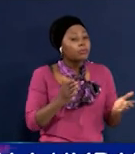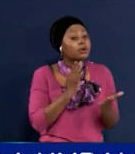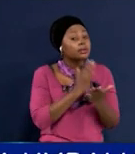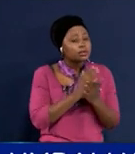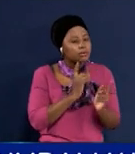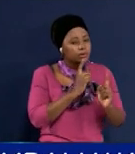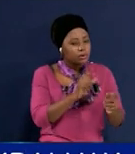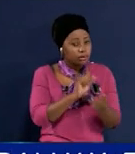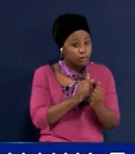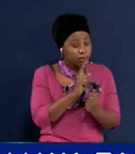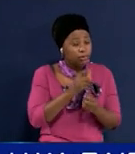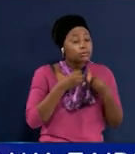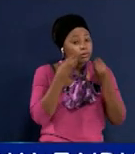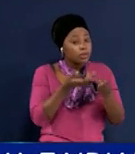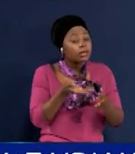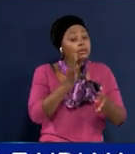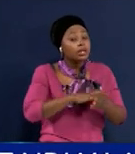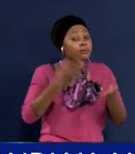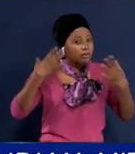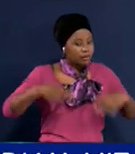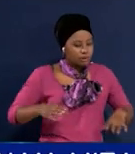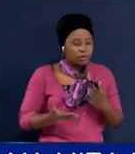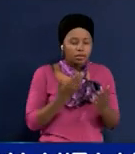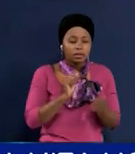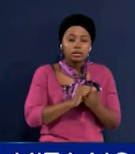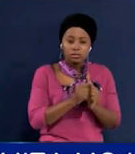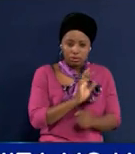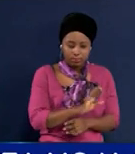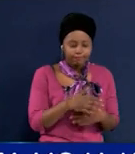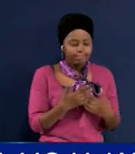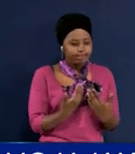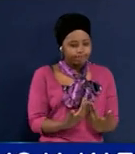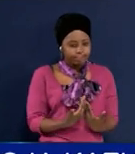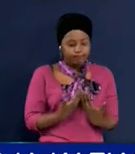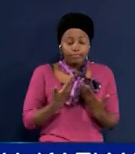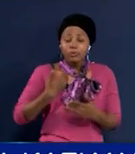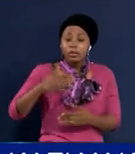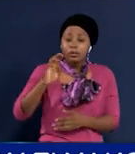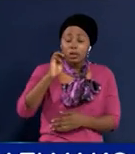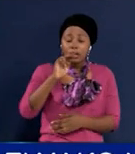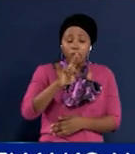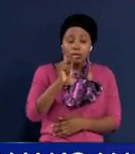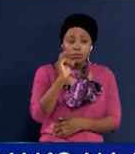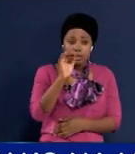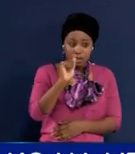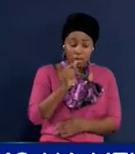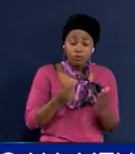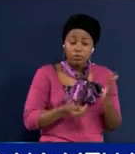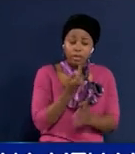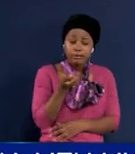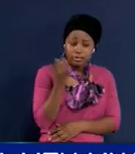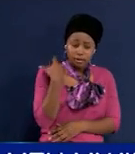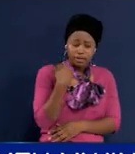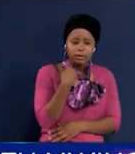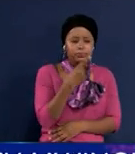unafuata yale ambayo umeambiwa na wataalamu wa afya kulingana na tatizo lako. Na sasa twende kwa Mukia wa Mukia kutoka Mbeya. Yeye anasema